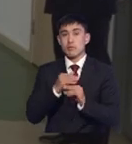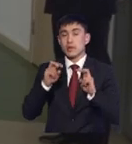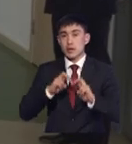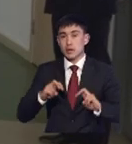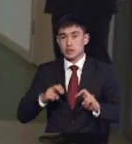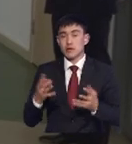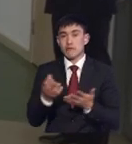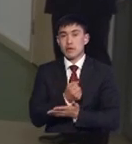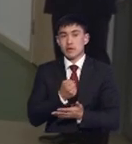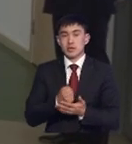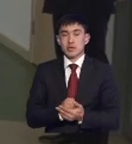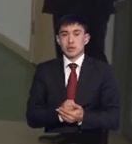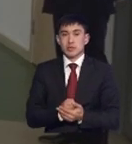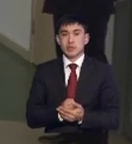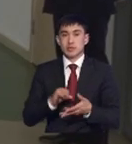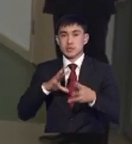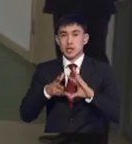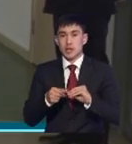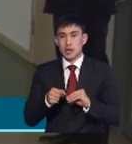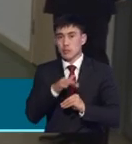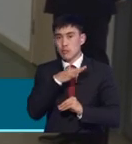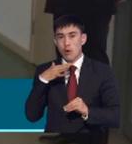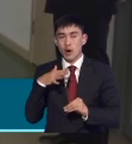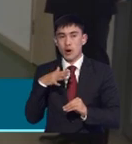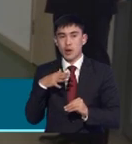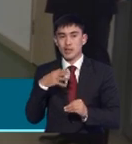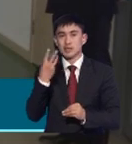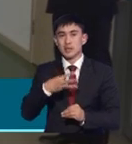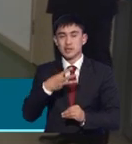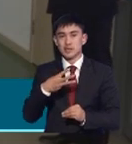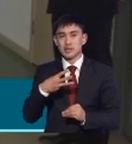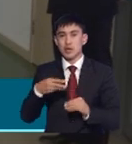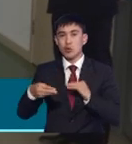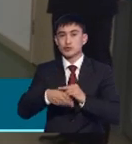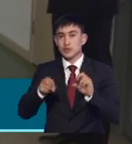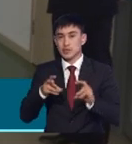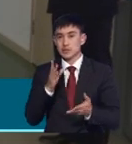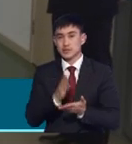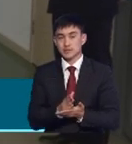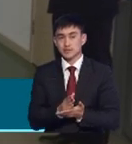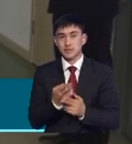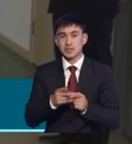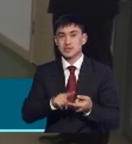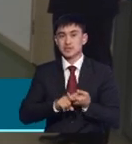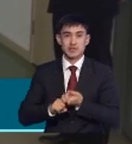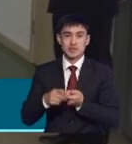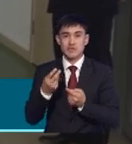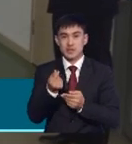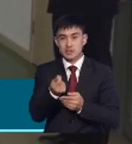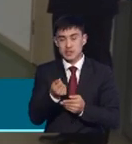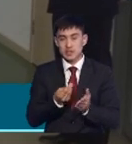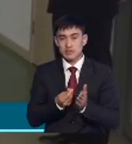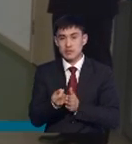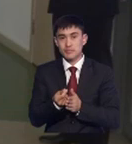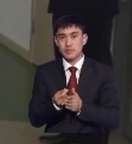анализа выявлены целый ряд, порядка 30 коррупционных рисков. Это связано и с финансированием,